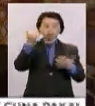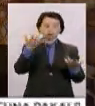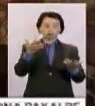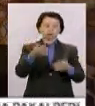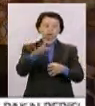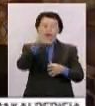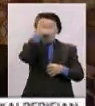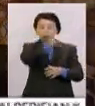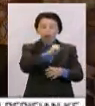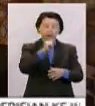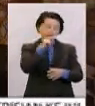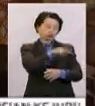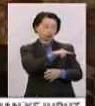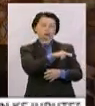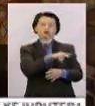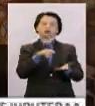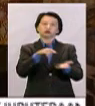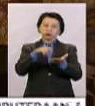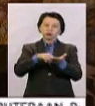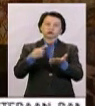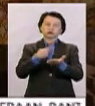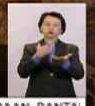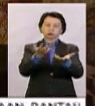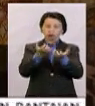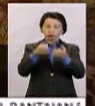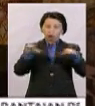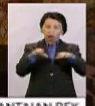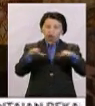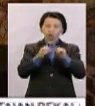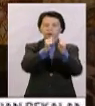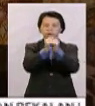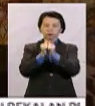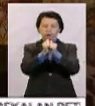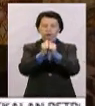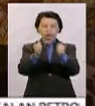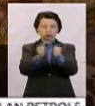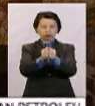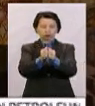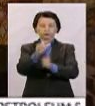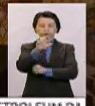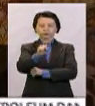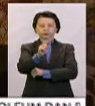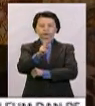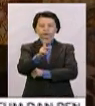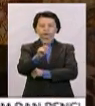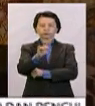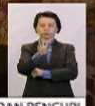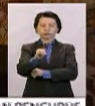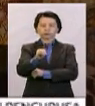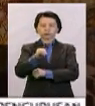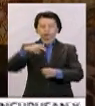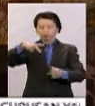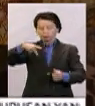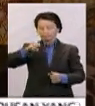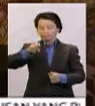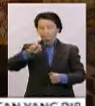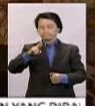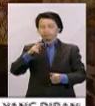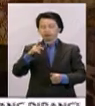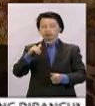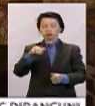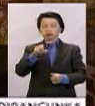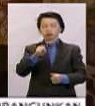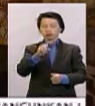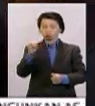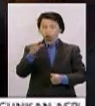pandang. Inilah yang kita nak lakukan bersama dengan skim Perkasu dan juga KWSP